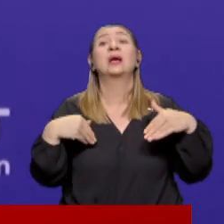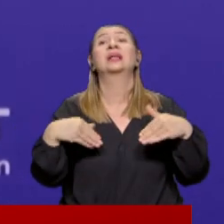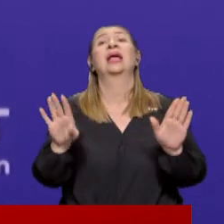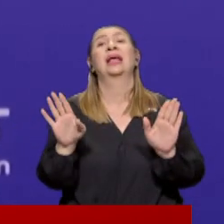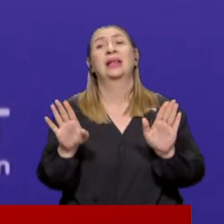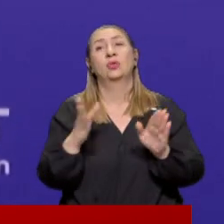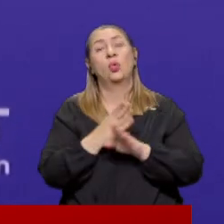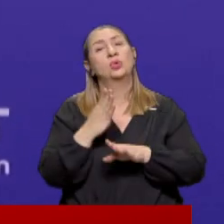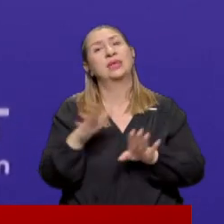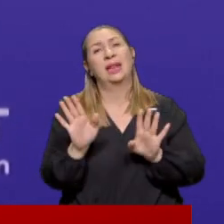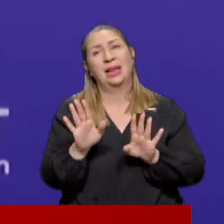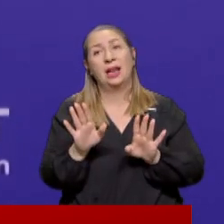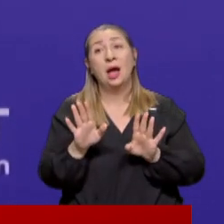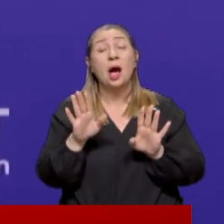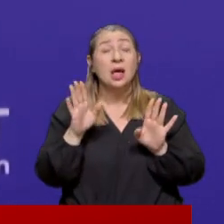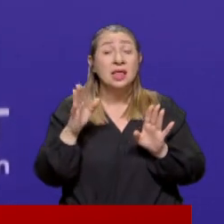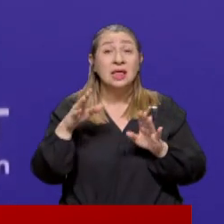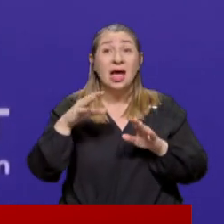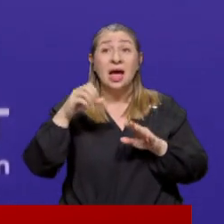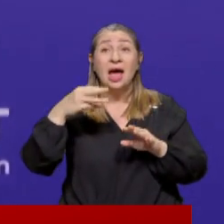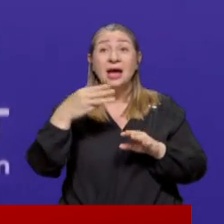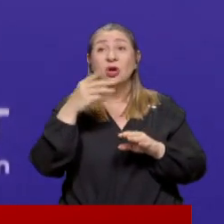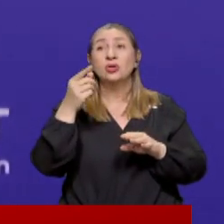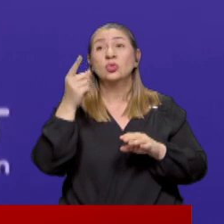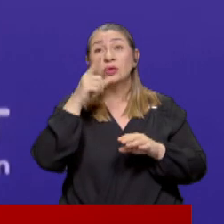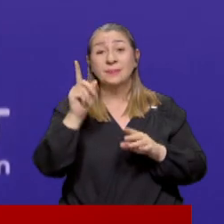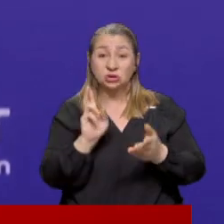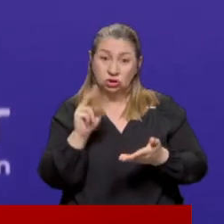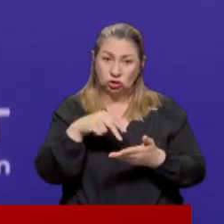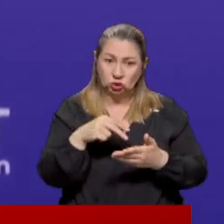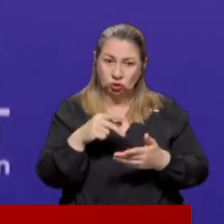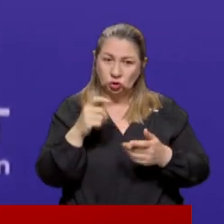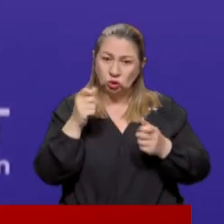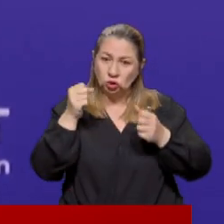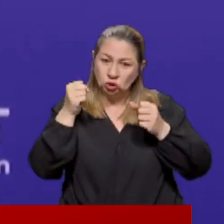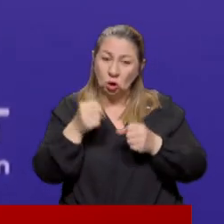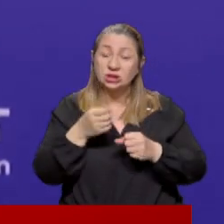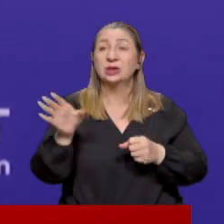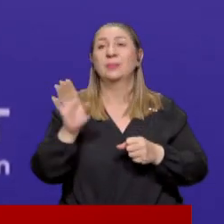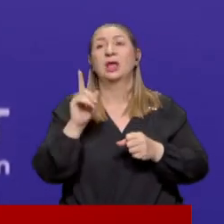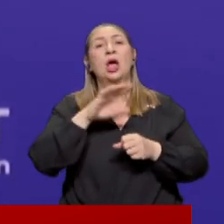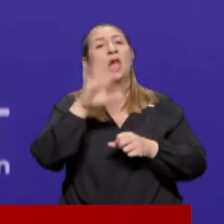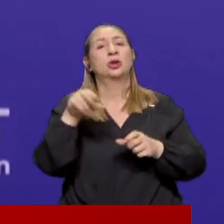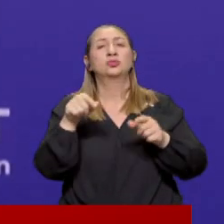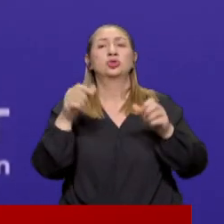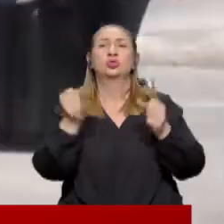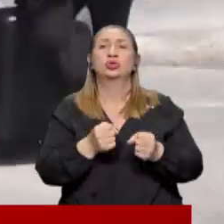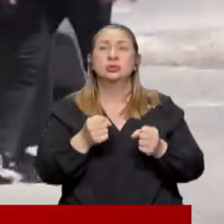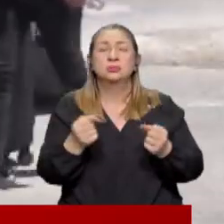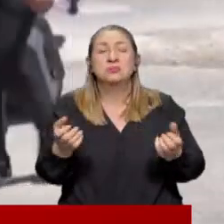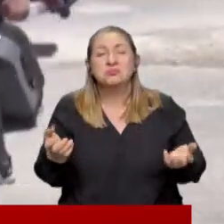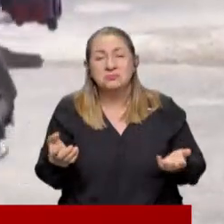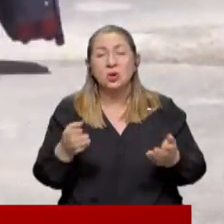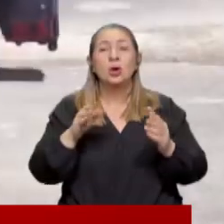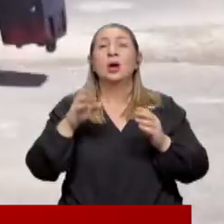doğru olmadığı kanaatindeyim. Tayyip Bey onun için bir çıkıyor, zorla çıkarmayız. Bir çıkıyor, herkesi burada tutacağız.